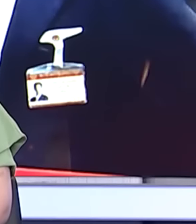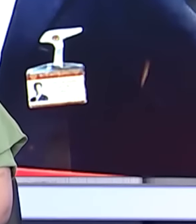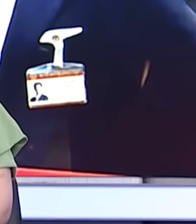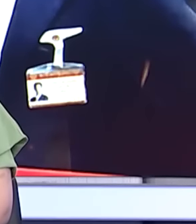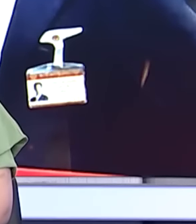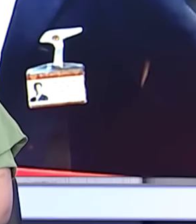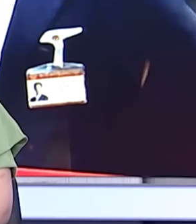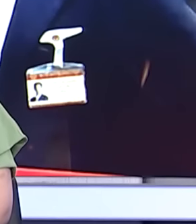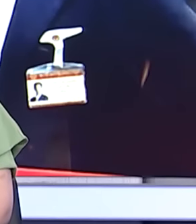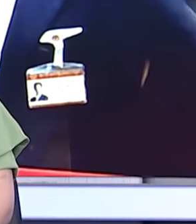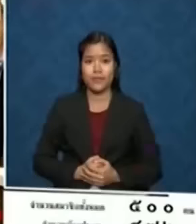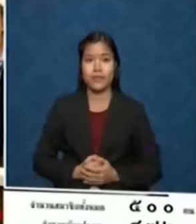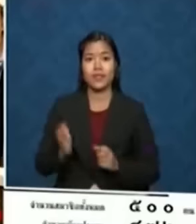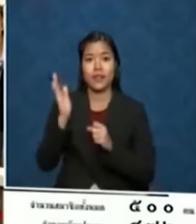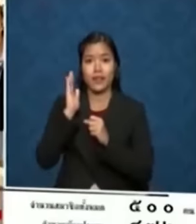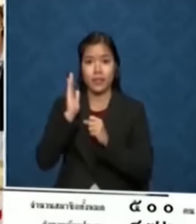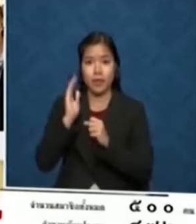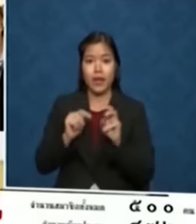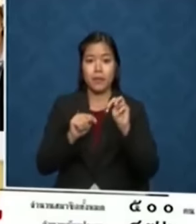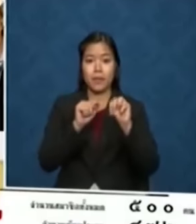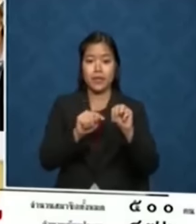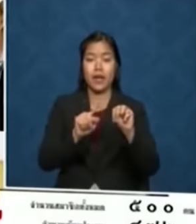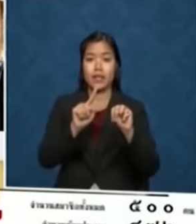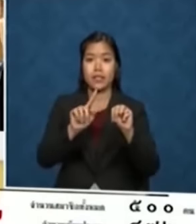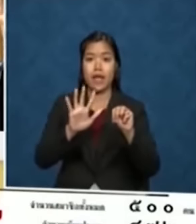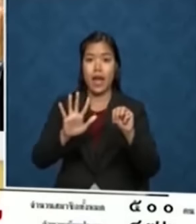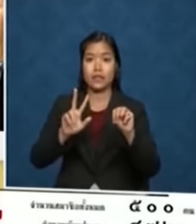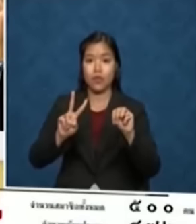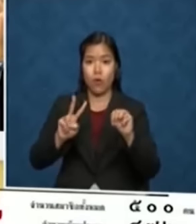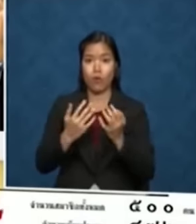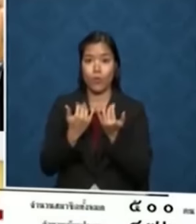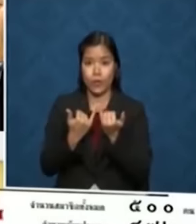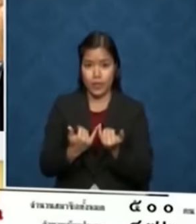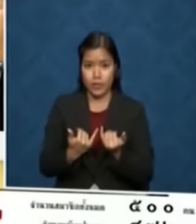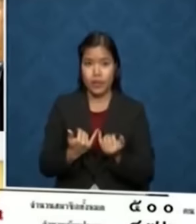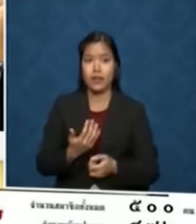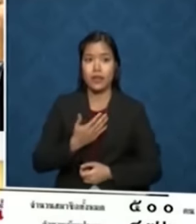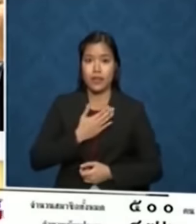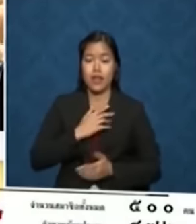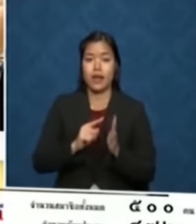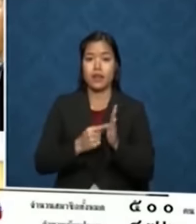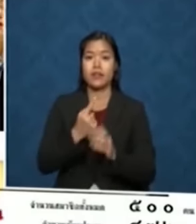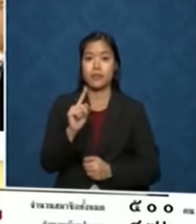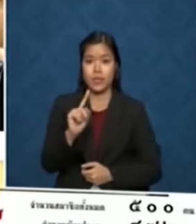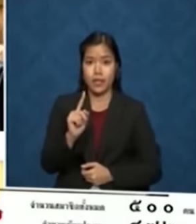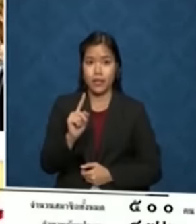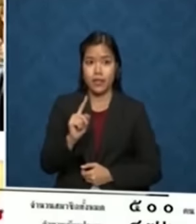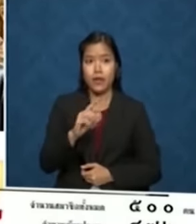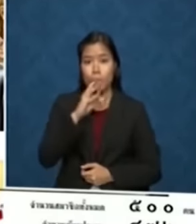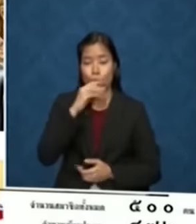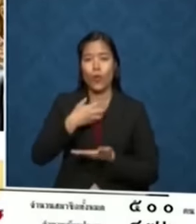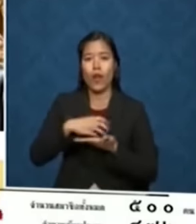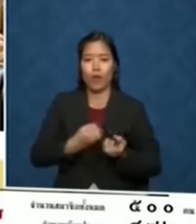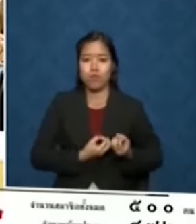หลายเรื่องนะฮะรวมไปถึงเรื่องการปรับครมด้วยแต่สิ่งหนึ่งที่ถือว่าเป็นไฮไลท์สำคัญช่วงจังหวะที่คุณพิธาขึ้นพูด